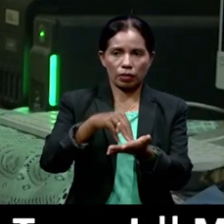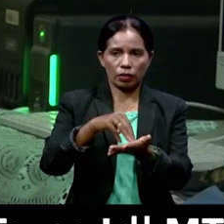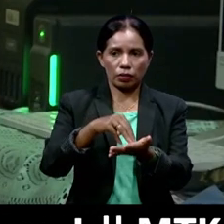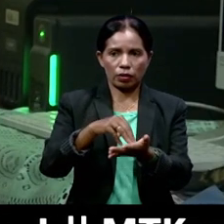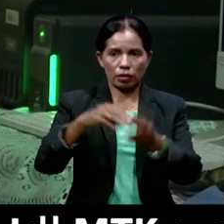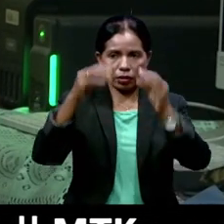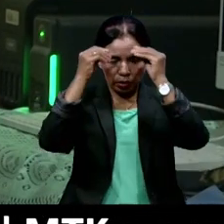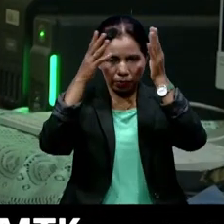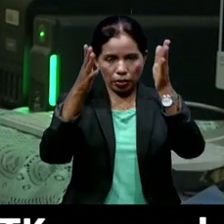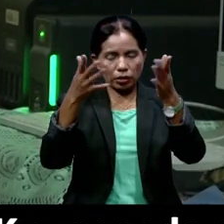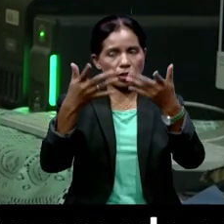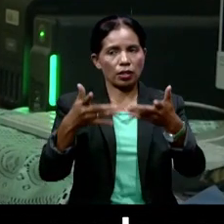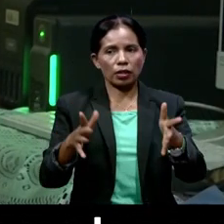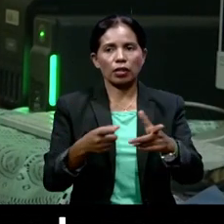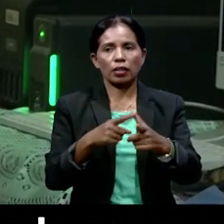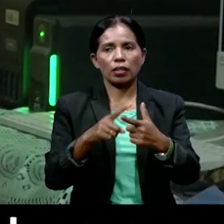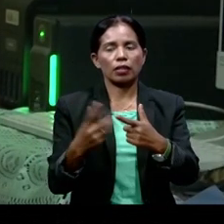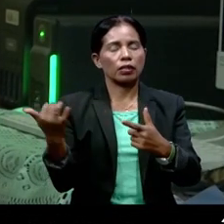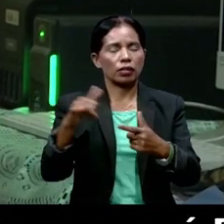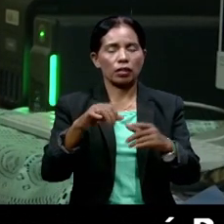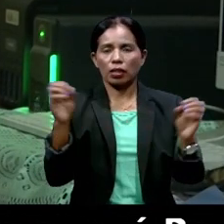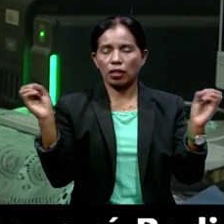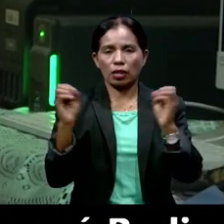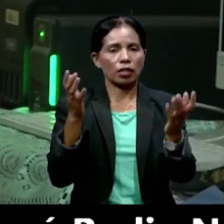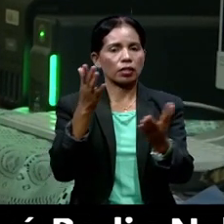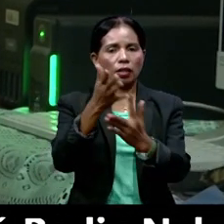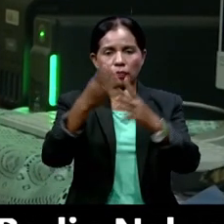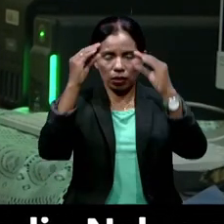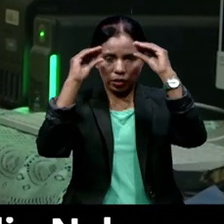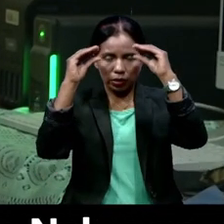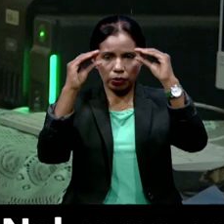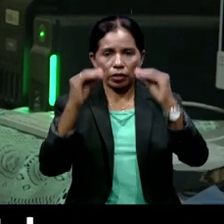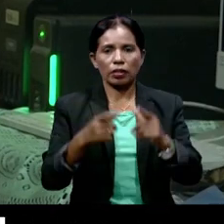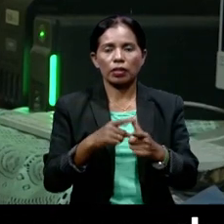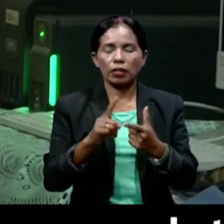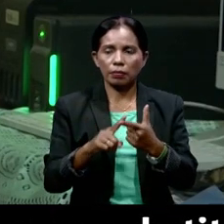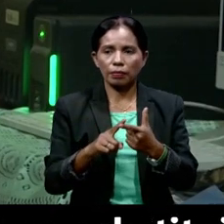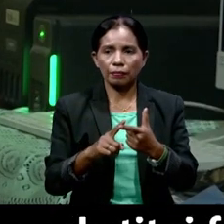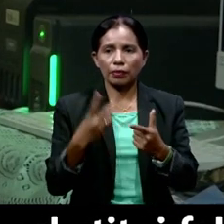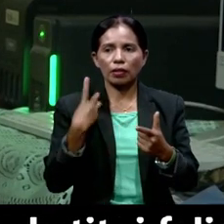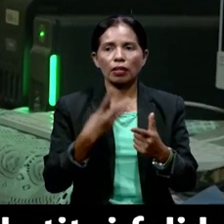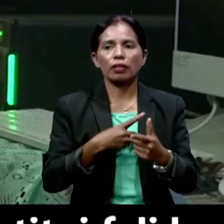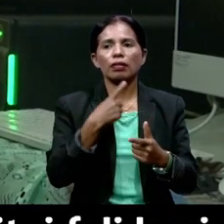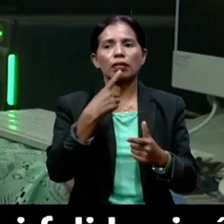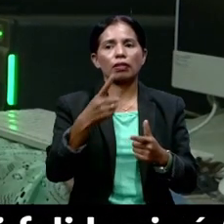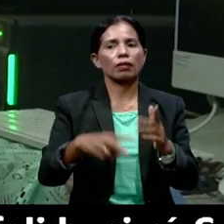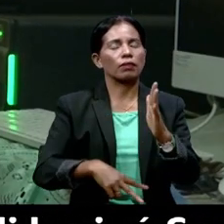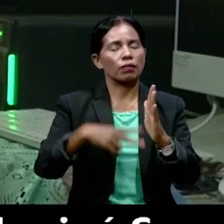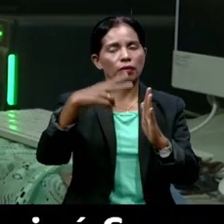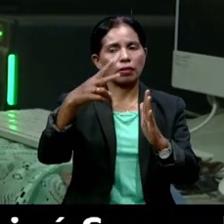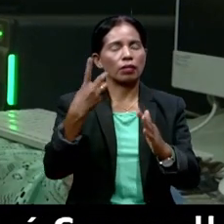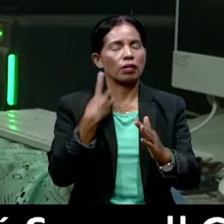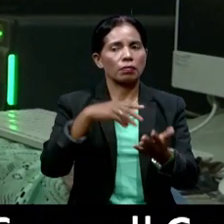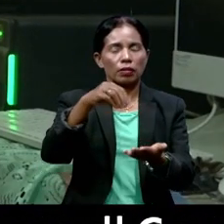profesor laia duni entaun sira la tama hanori entaun ita considera kata valor Ami